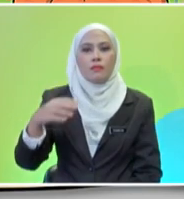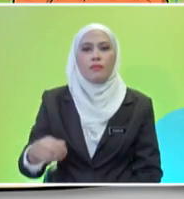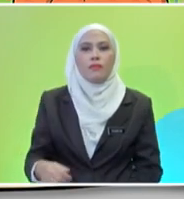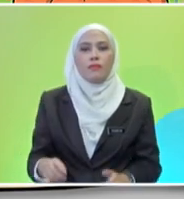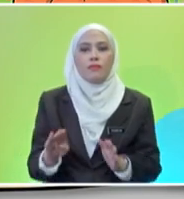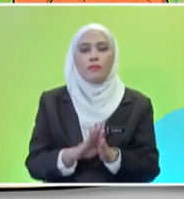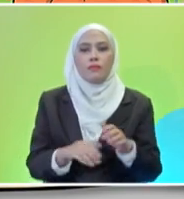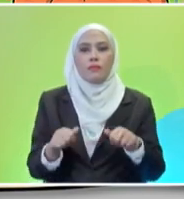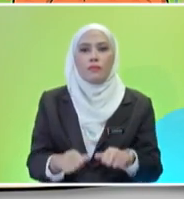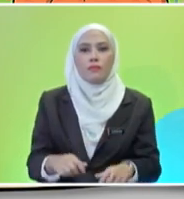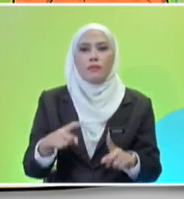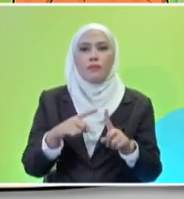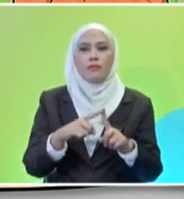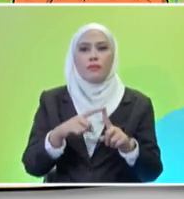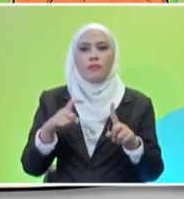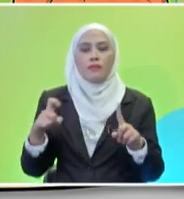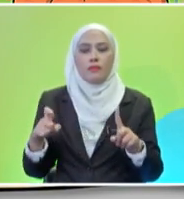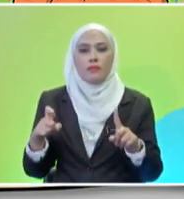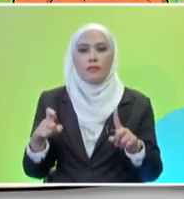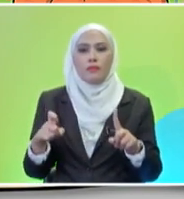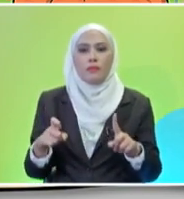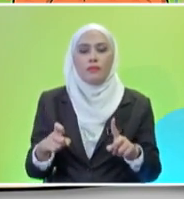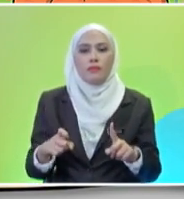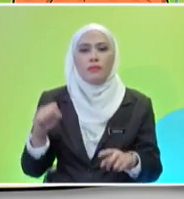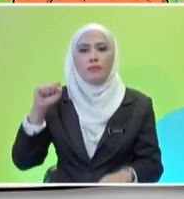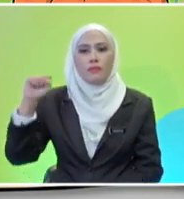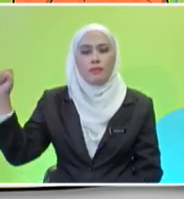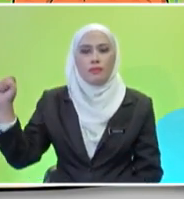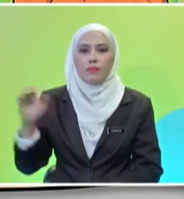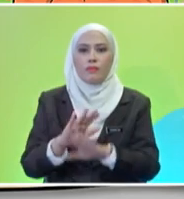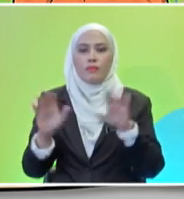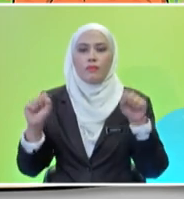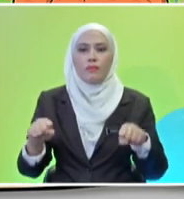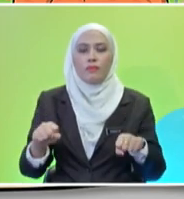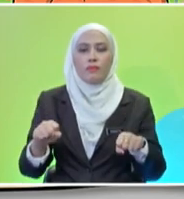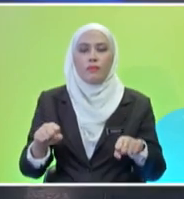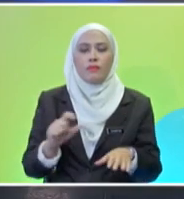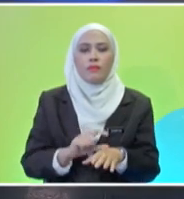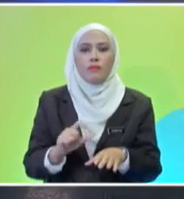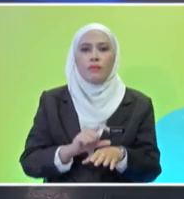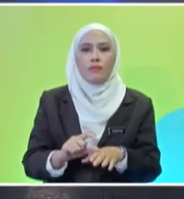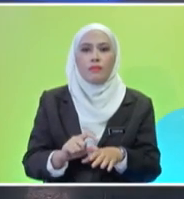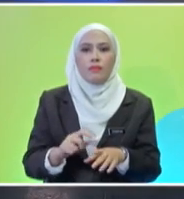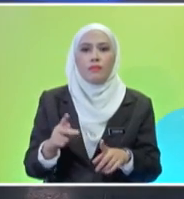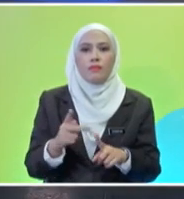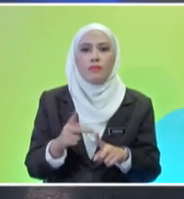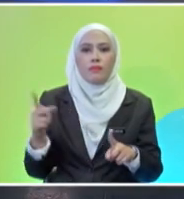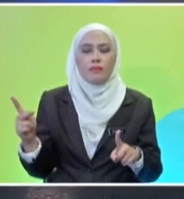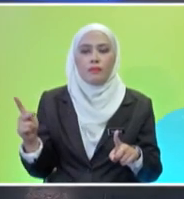berasa dari Kedah tidak boleh gunakan hari perasa dari seterusnya